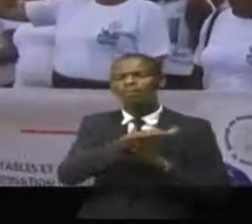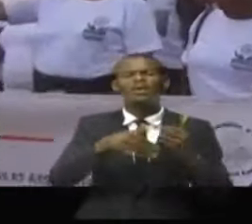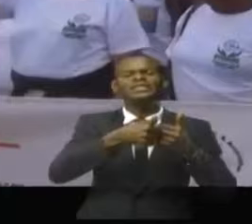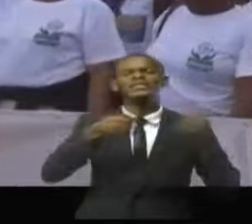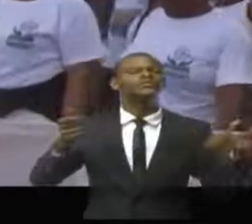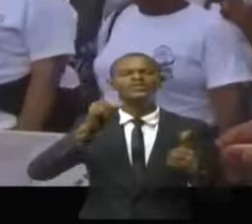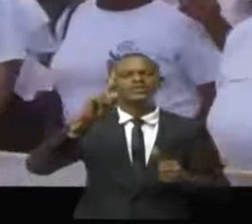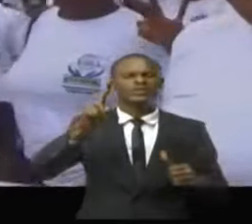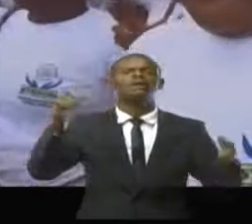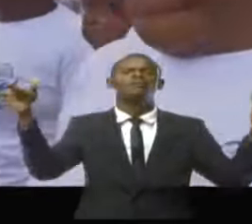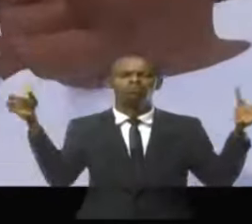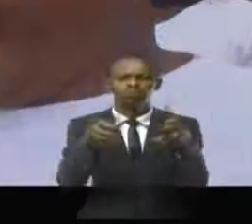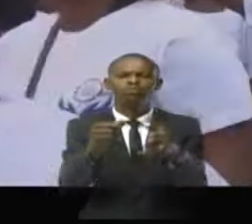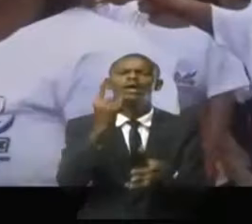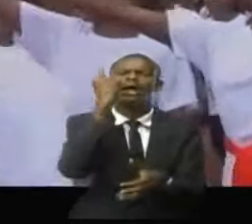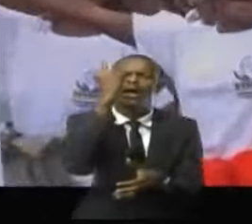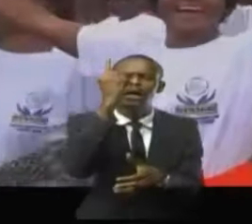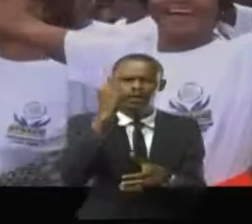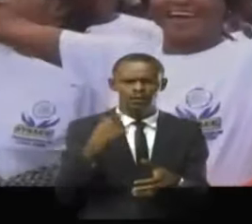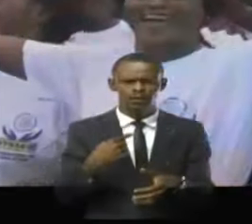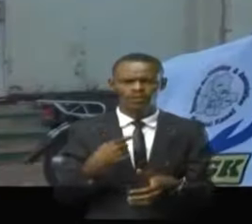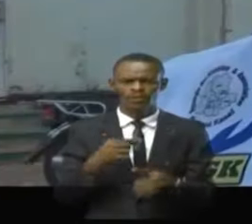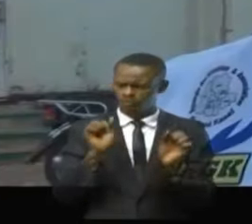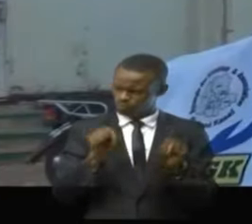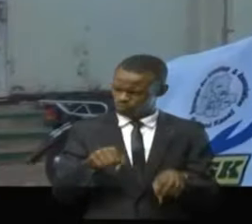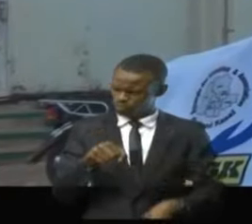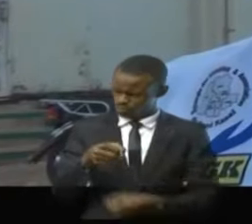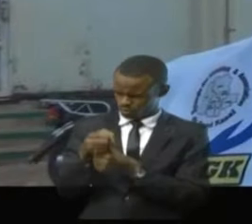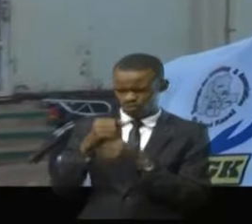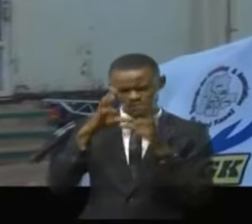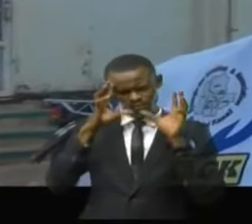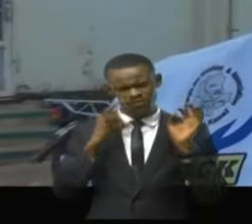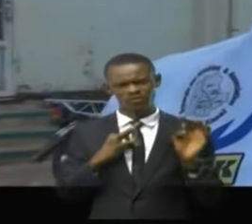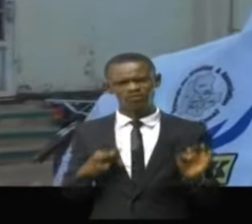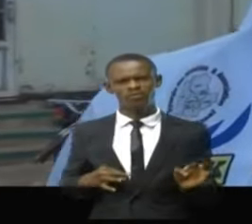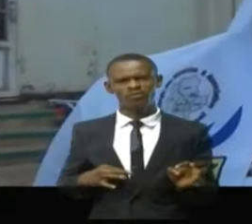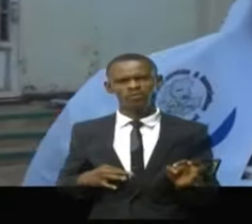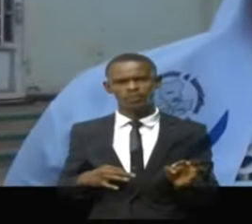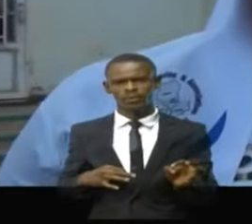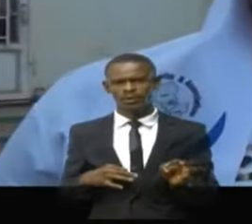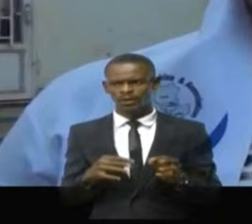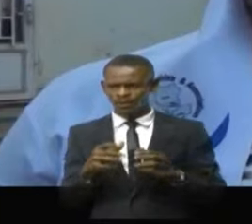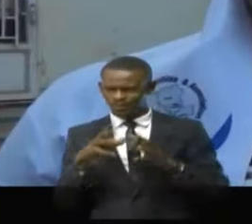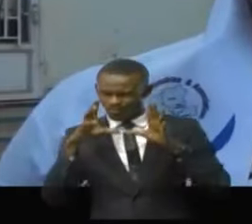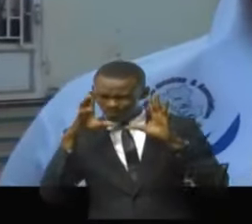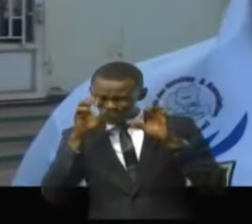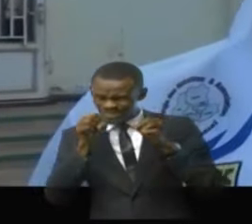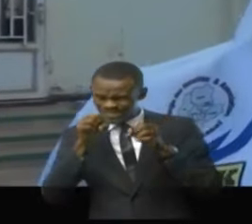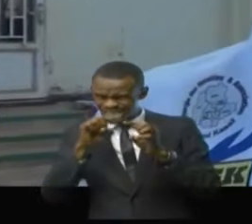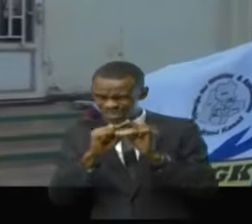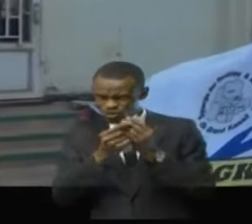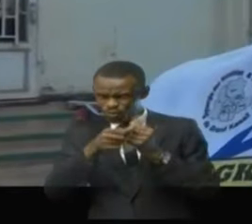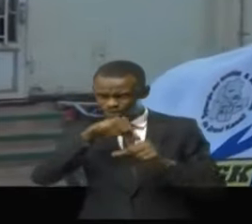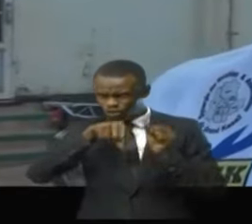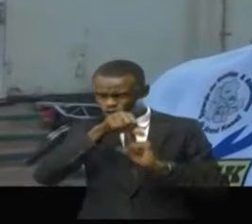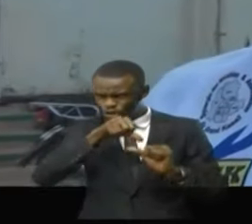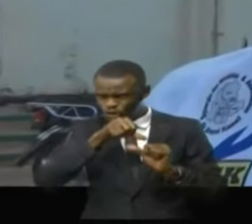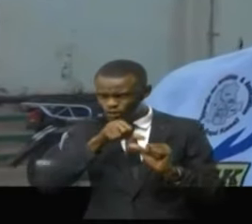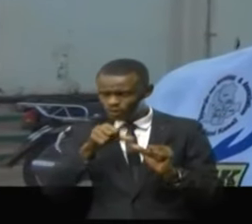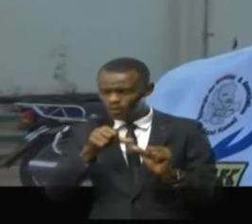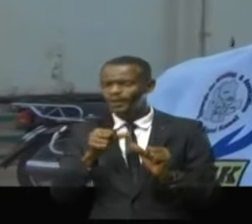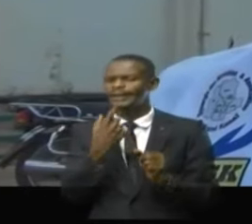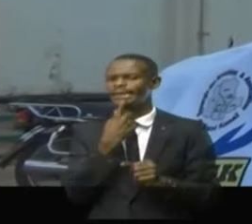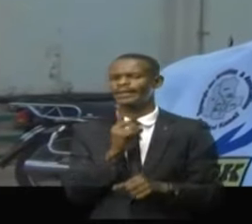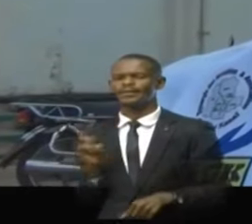Moulumba Babi Henriette, coordonnatrice de Sinajeka Beni. Cette action, c'est juste pour remercier les chefs de